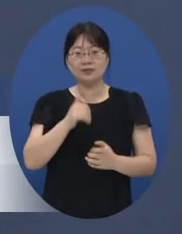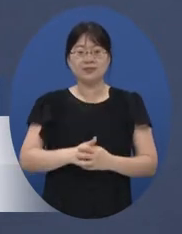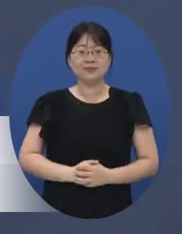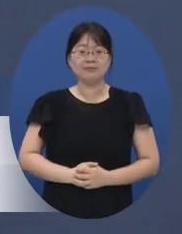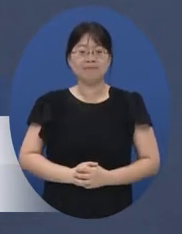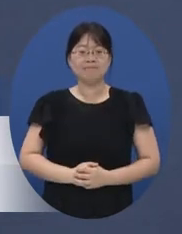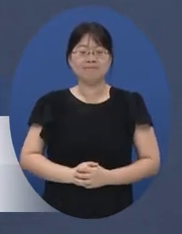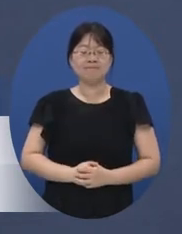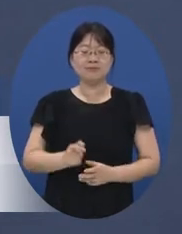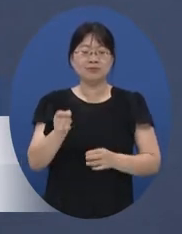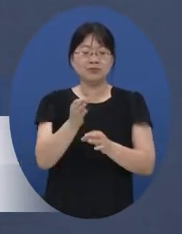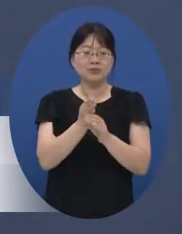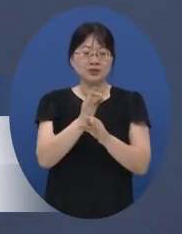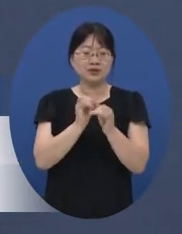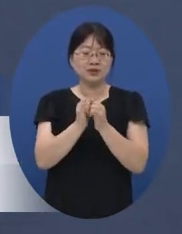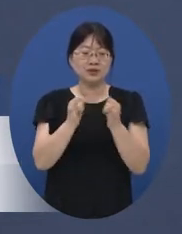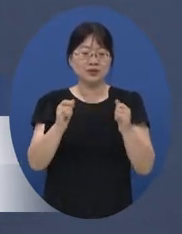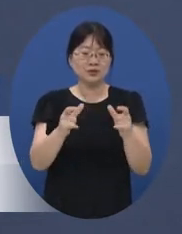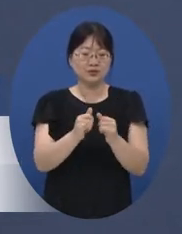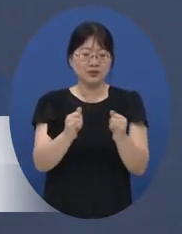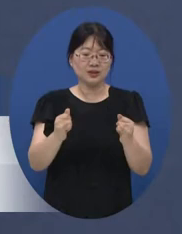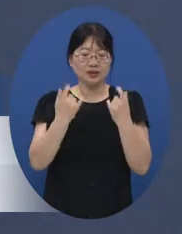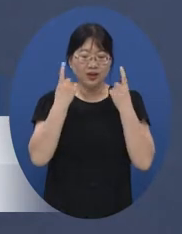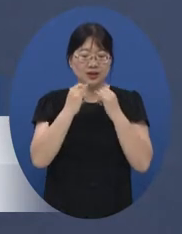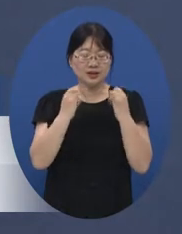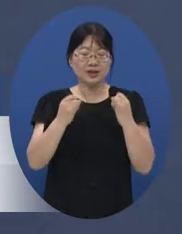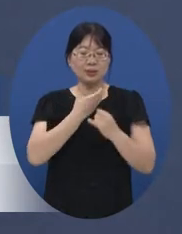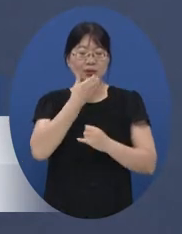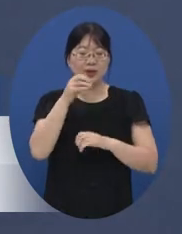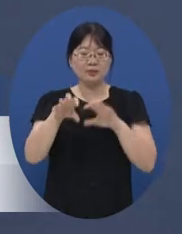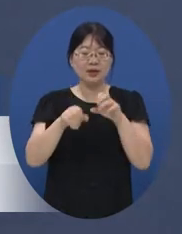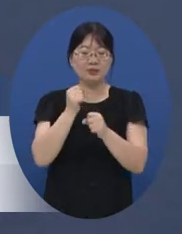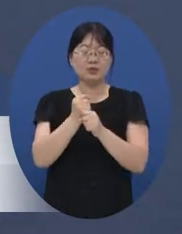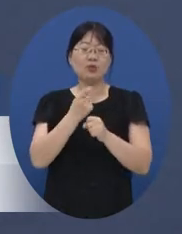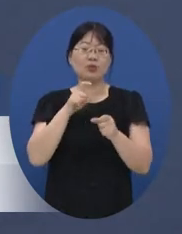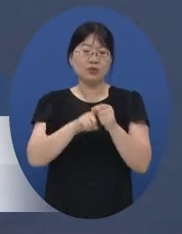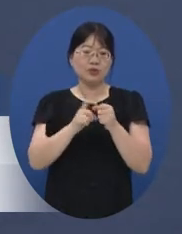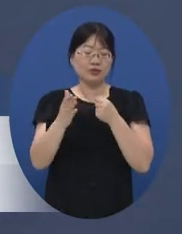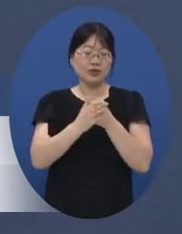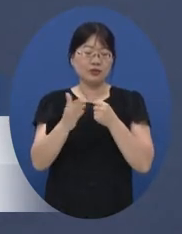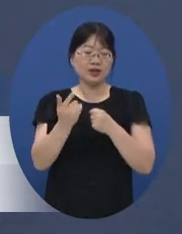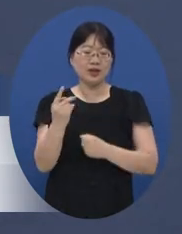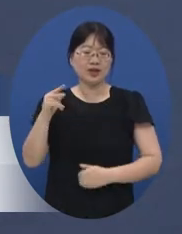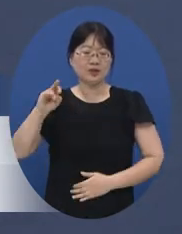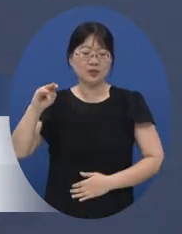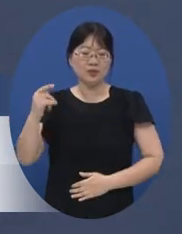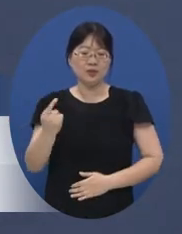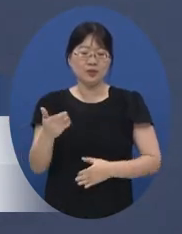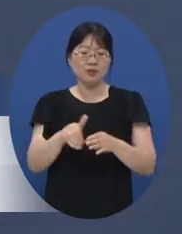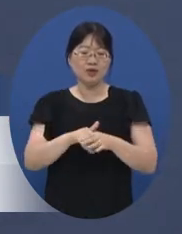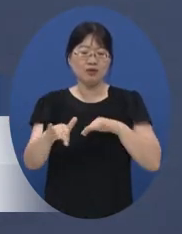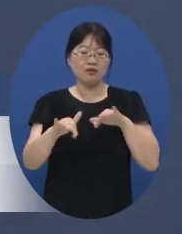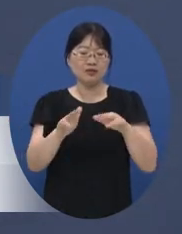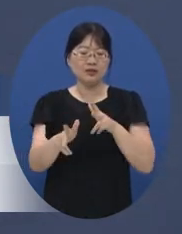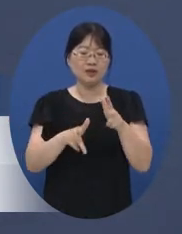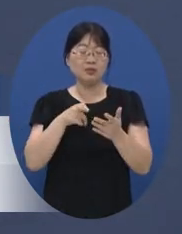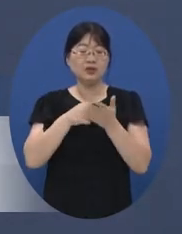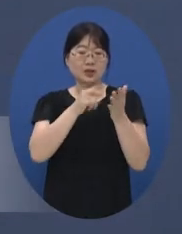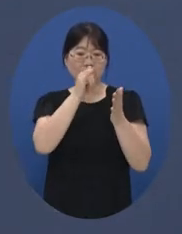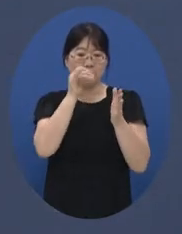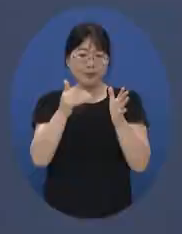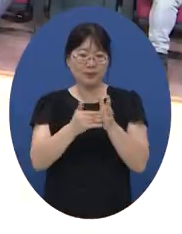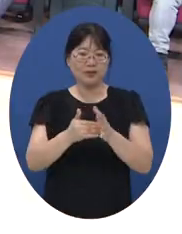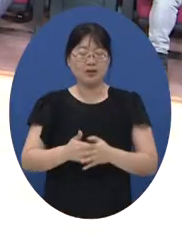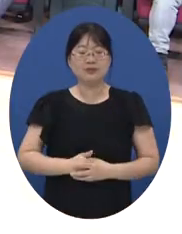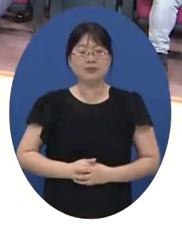재생해서 소상공인과 주민, 관광객이 행복한 그런 마을을 만들고자 화동로 문화의 거리 사업을 신청하게